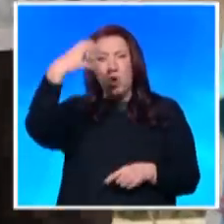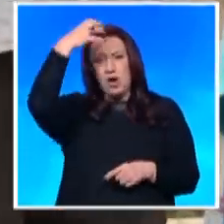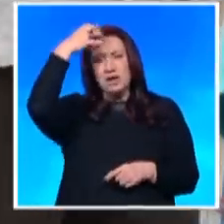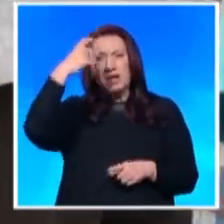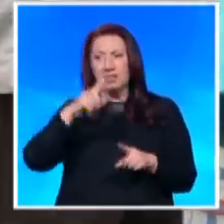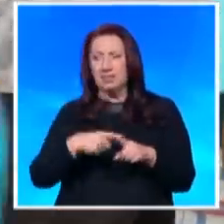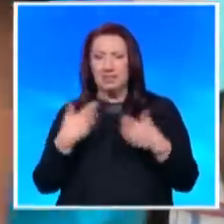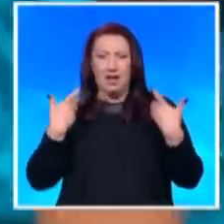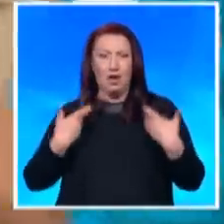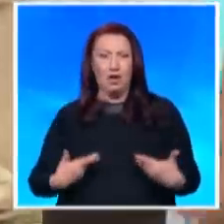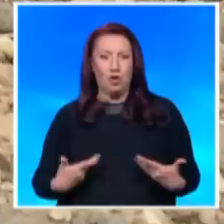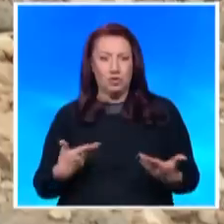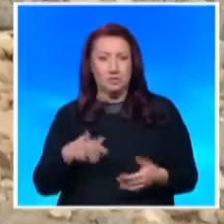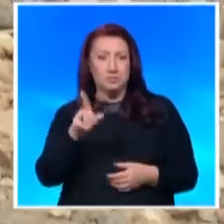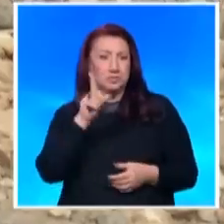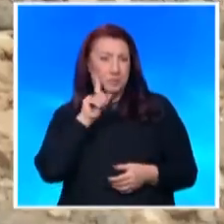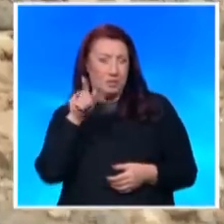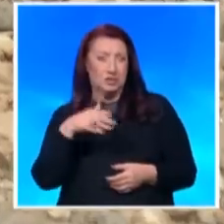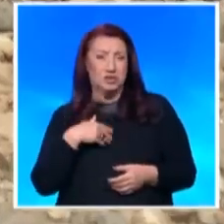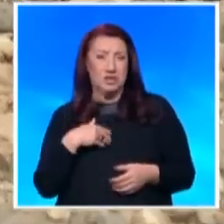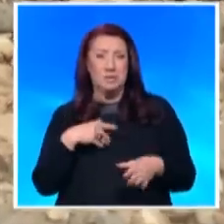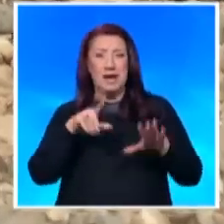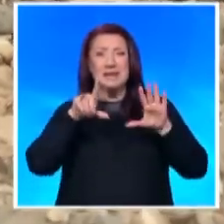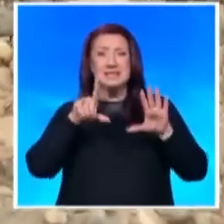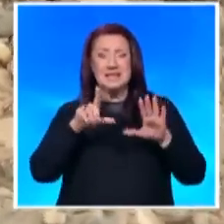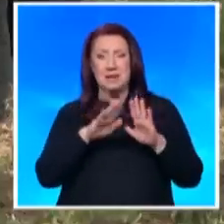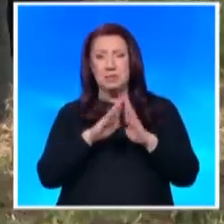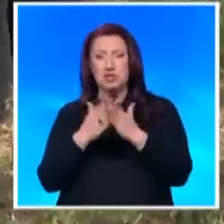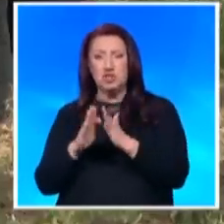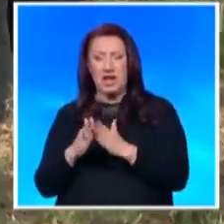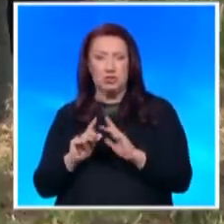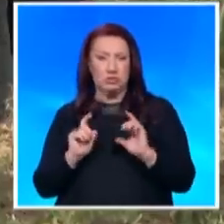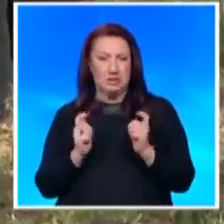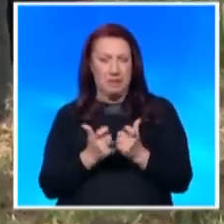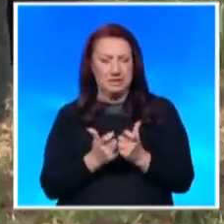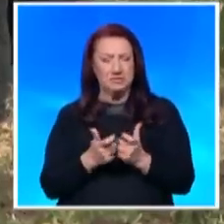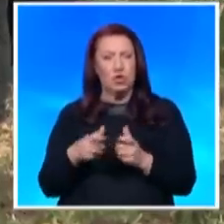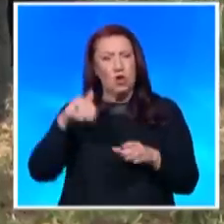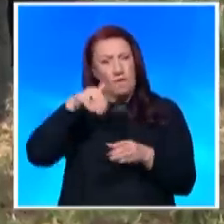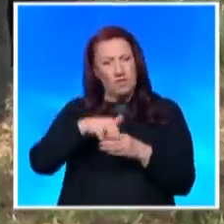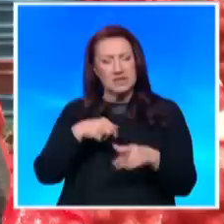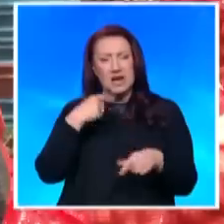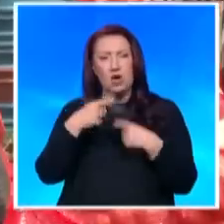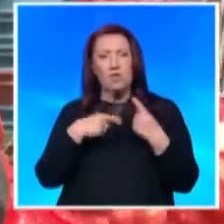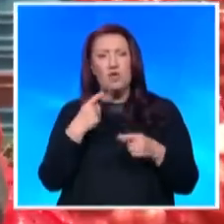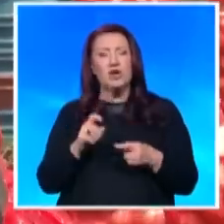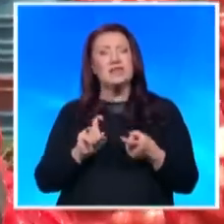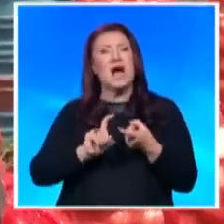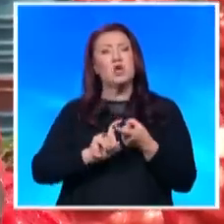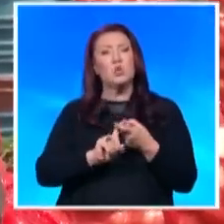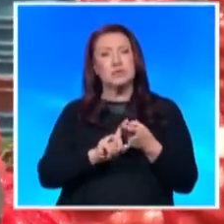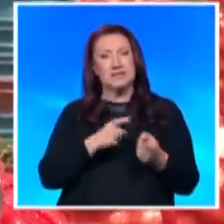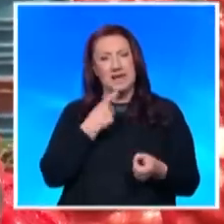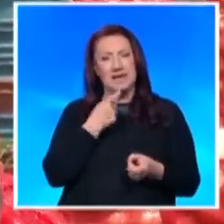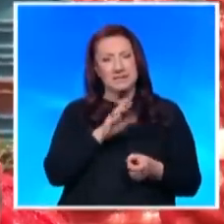има 7-членно семейство. Помежду си говорят на кюрдски. След трусовете губи къщата си в Каракхан. Сега със